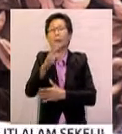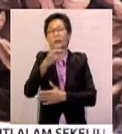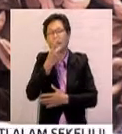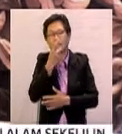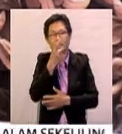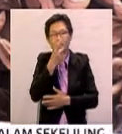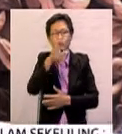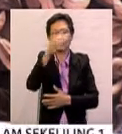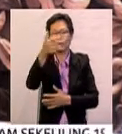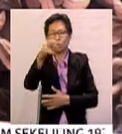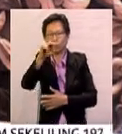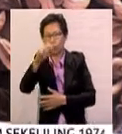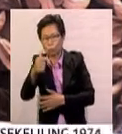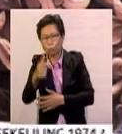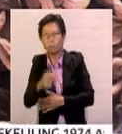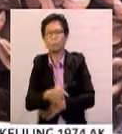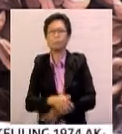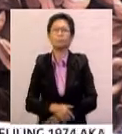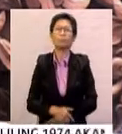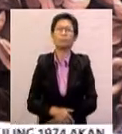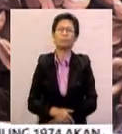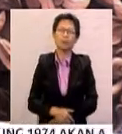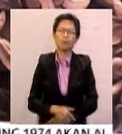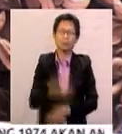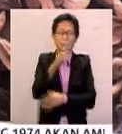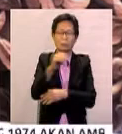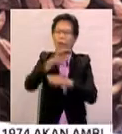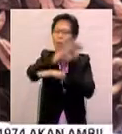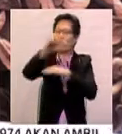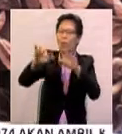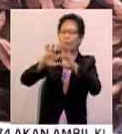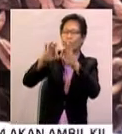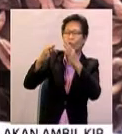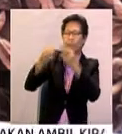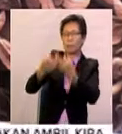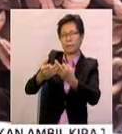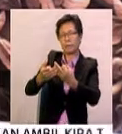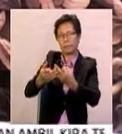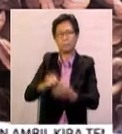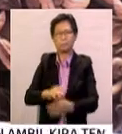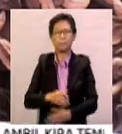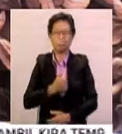Mi Fook alias Florence dan seluruh ahli keluarga beliau.